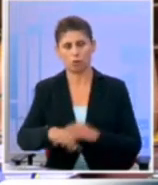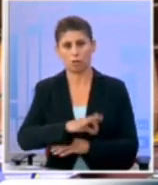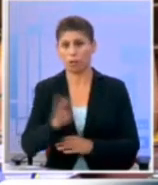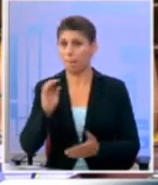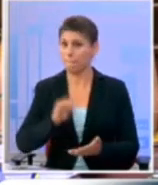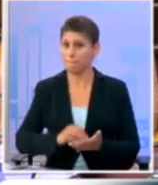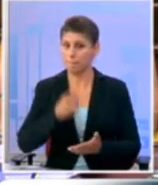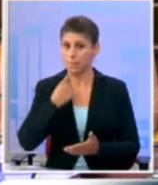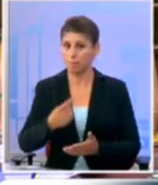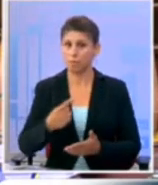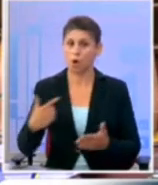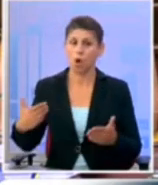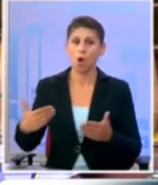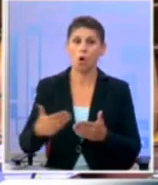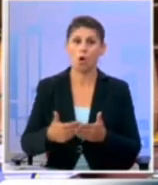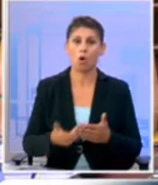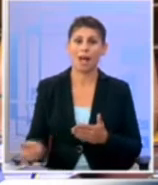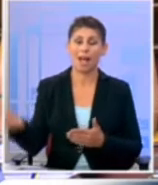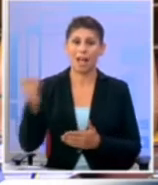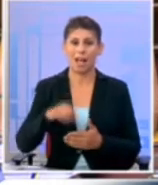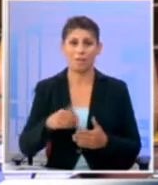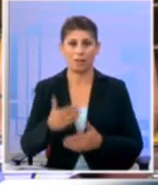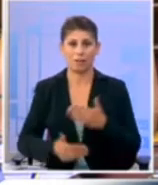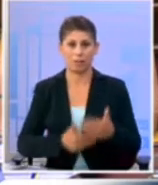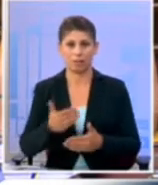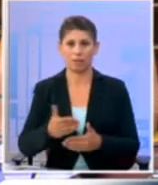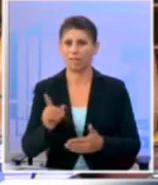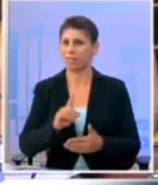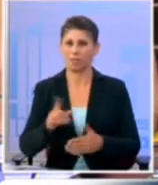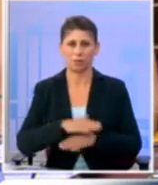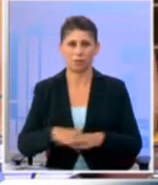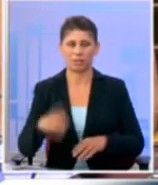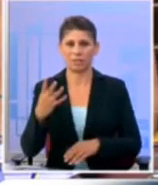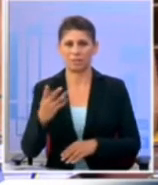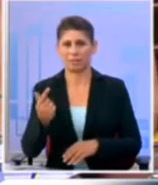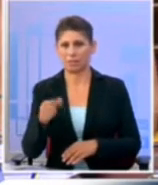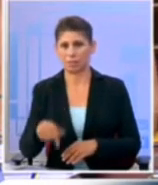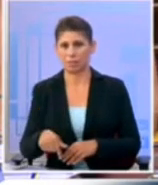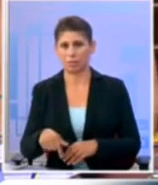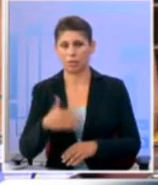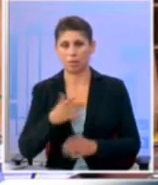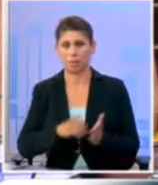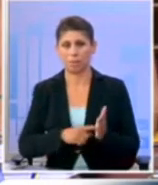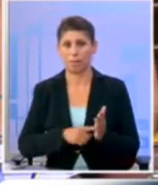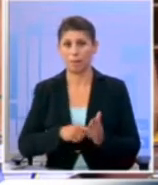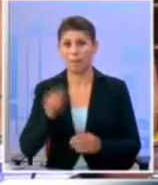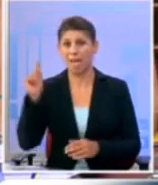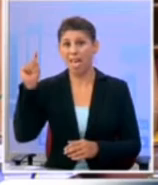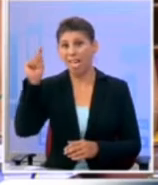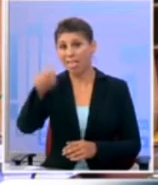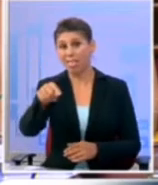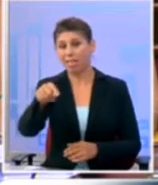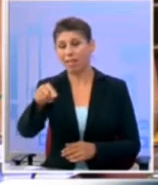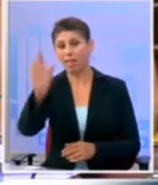Επαναλαμβάνω ότι το όριο της αυριανής διαδικασίας δεν έχουμε τελειώσει 4 εμείς εδώ. Πρέπει να είναι 4 εκεί ο κύριος